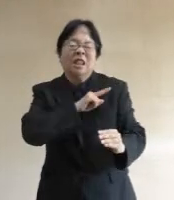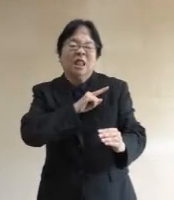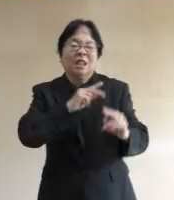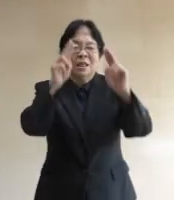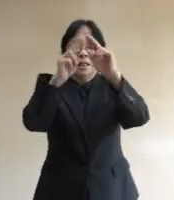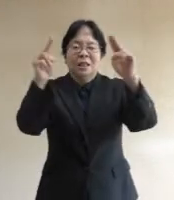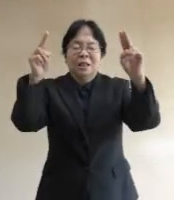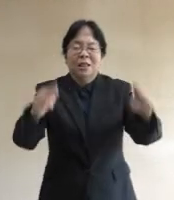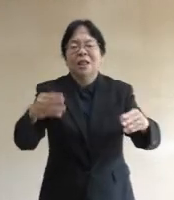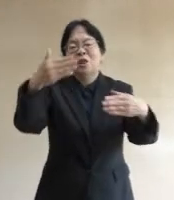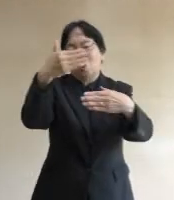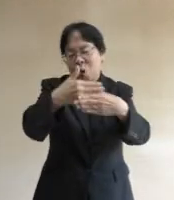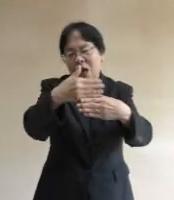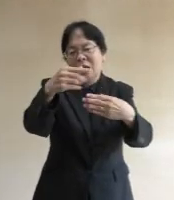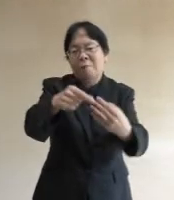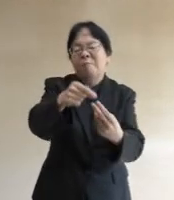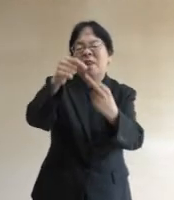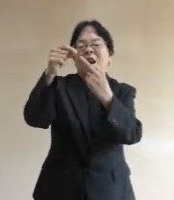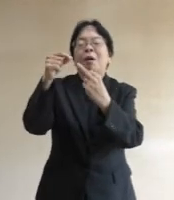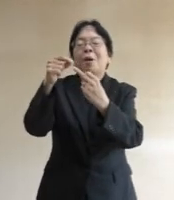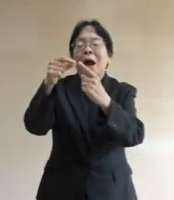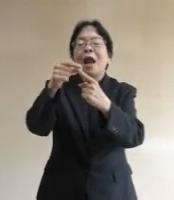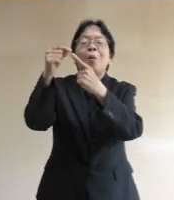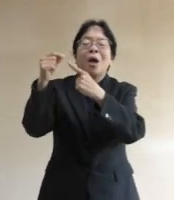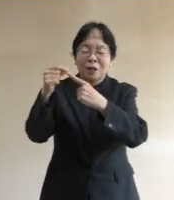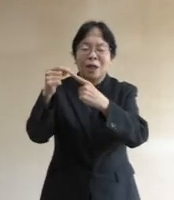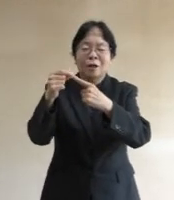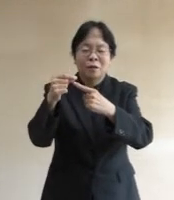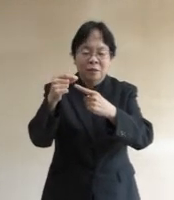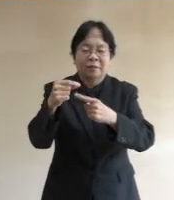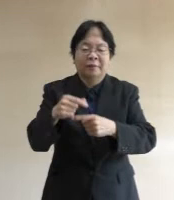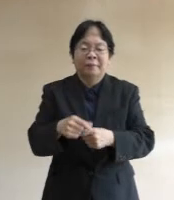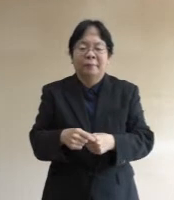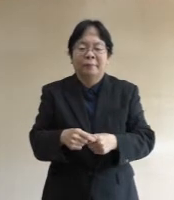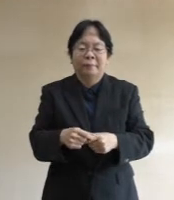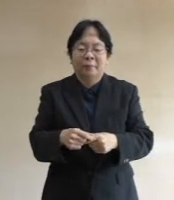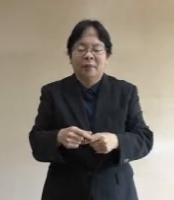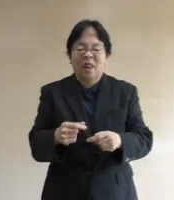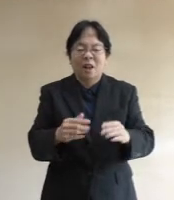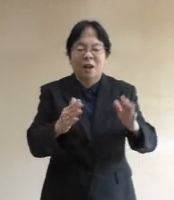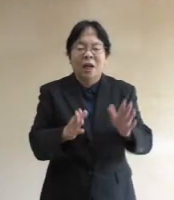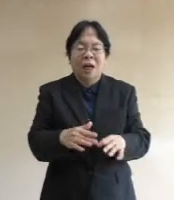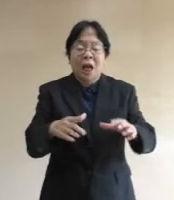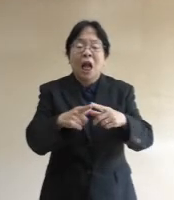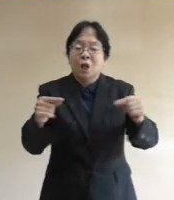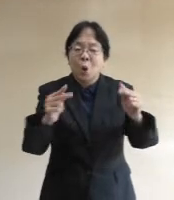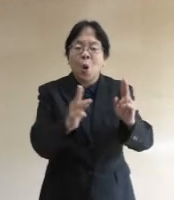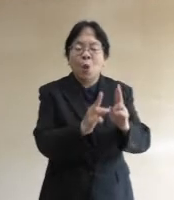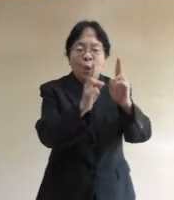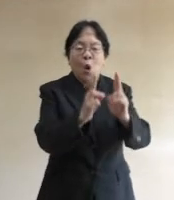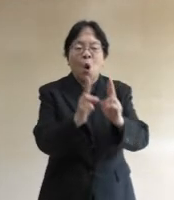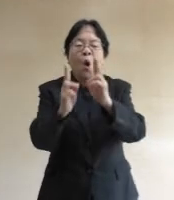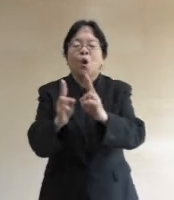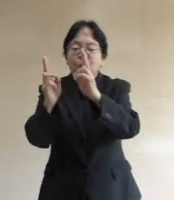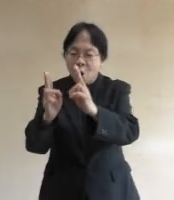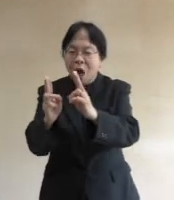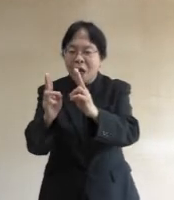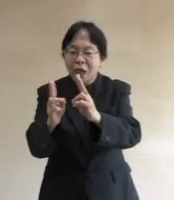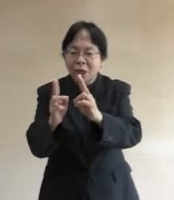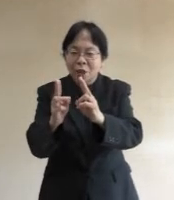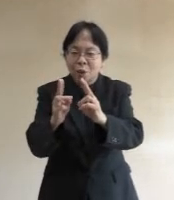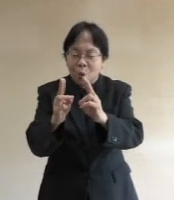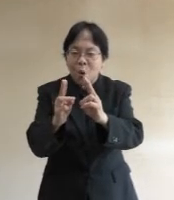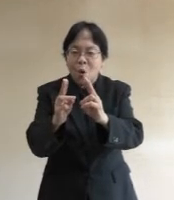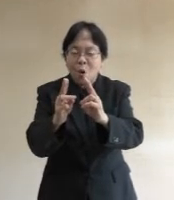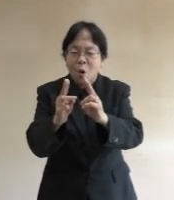県が選ばれているようですので、あの、まあ、都心ですとかあの日本のと言われるところ